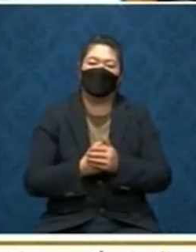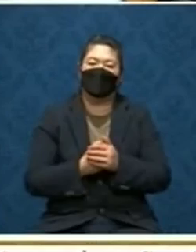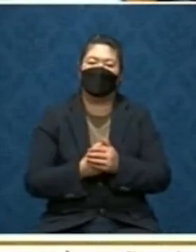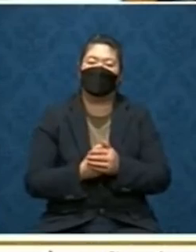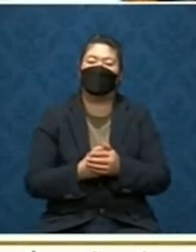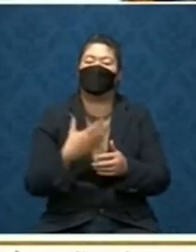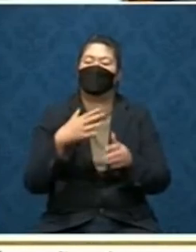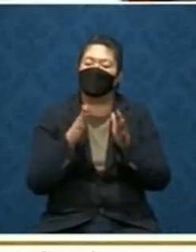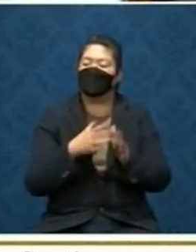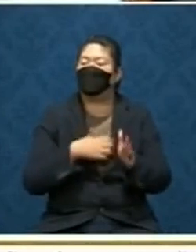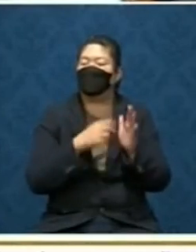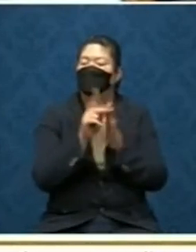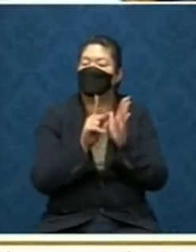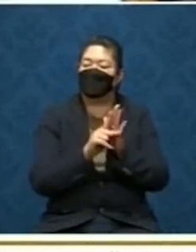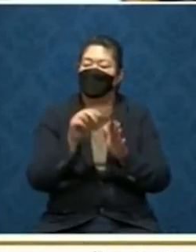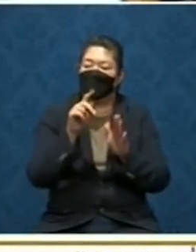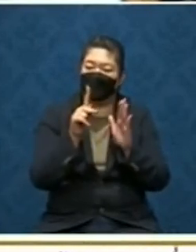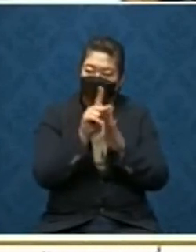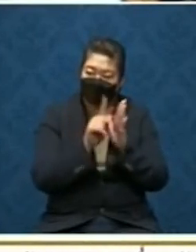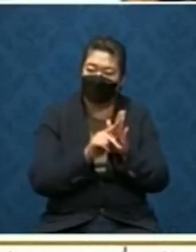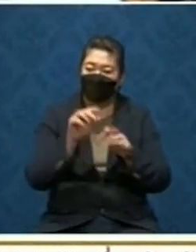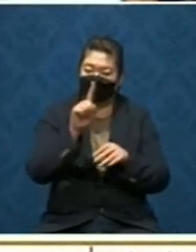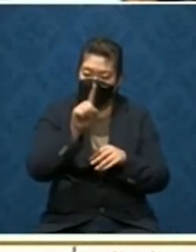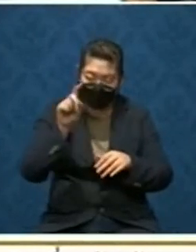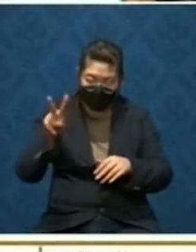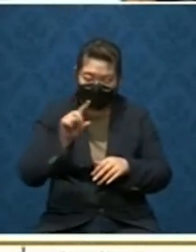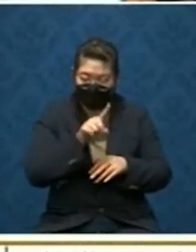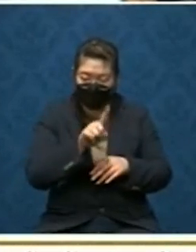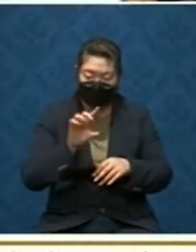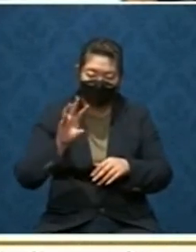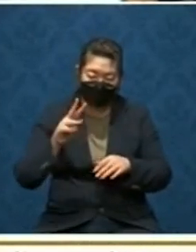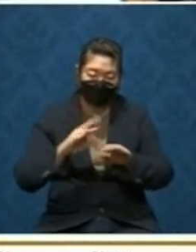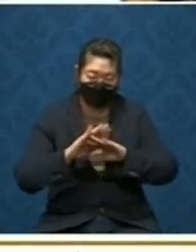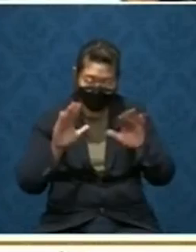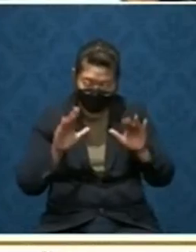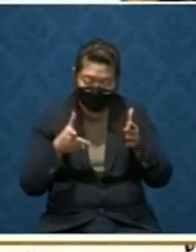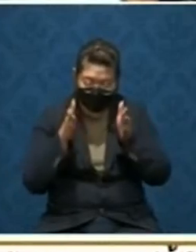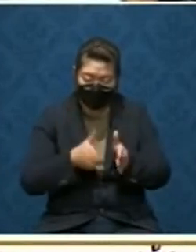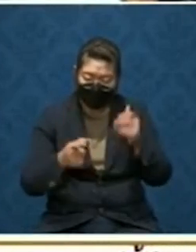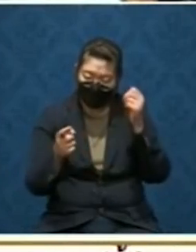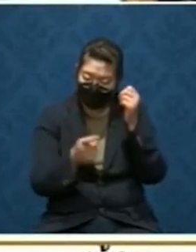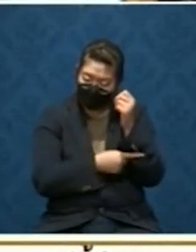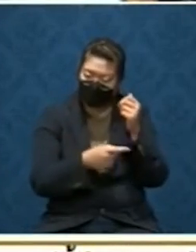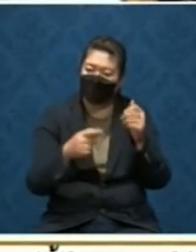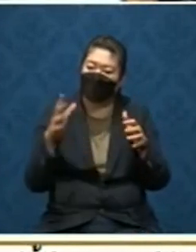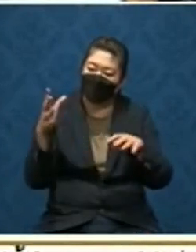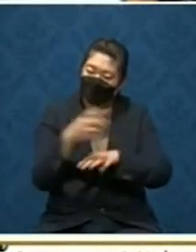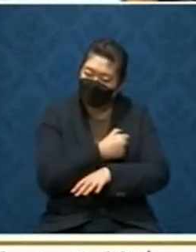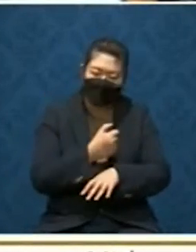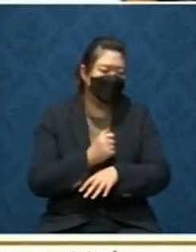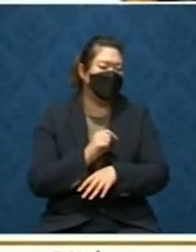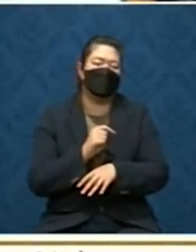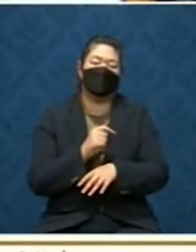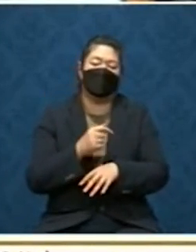าตรา112และมาตรา116นักเคลื่อนไหวทางการเมืองนักโทษทางความคิดพวกเขาไม่ใช่อาชญากรค่ะไม่ควรต้องน